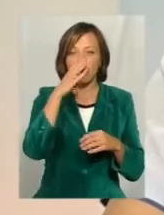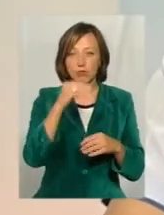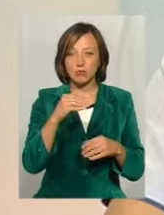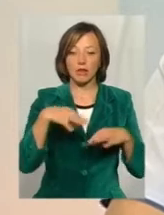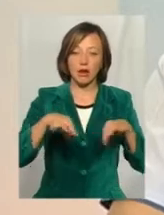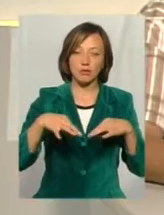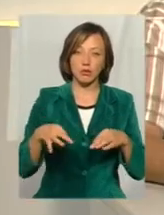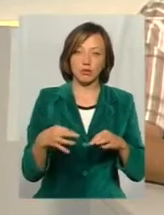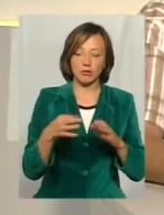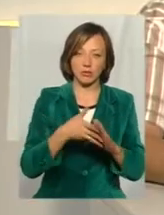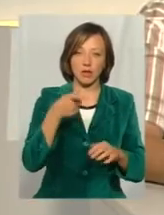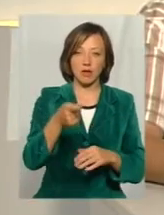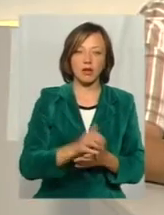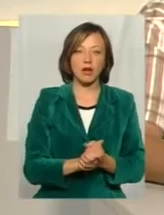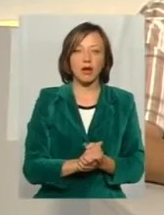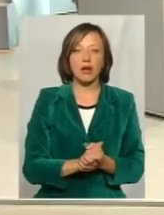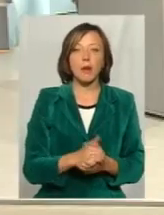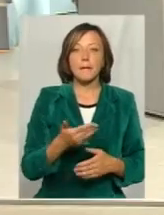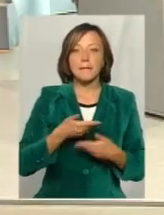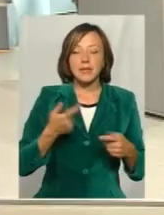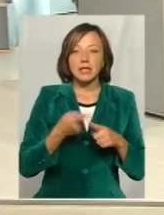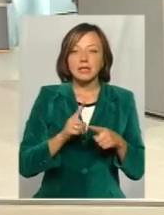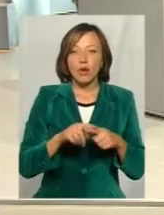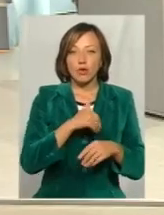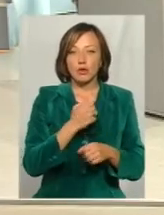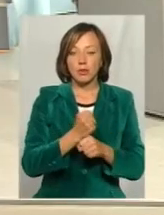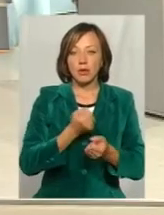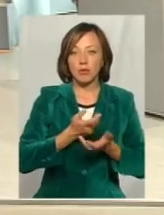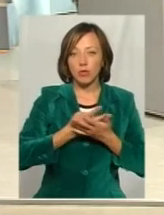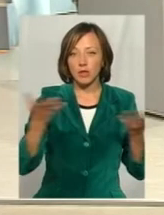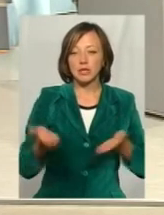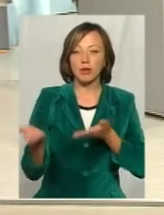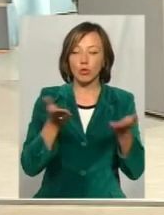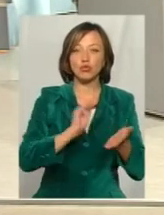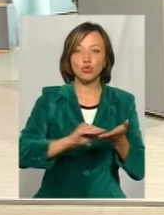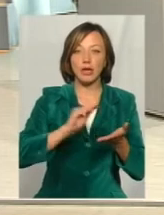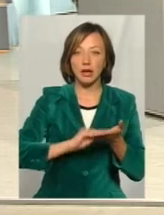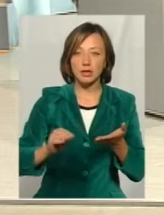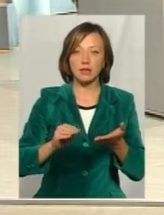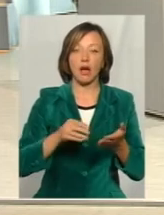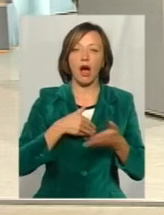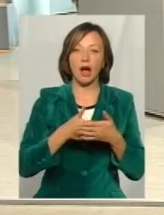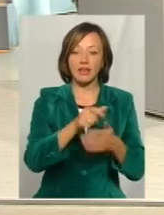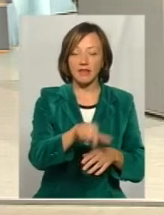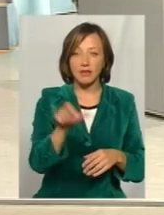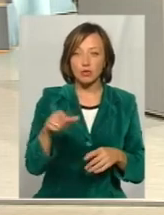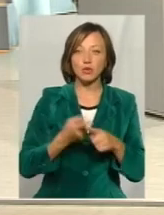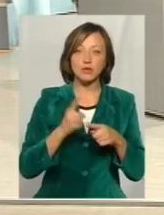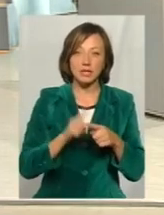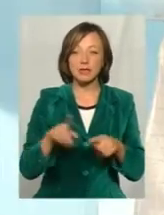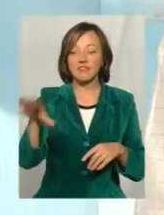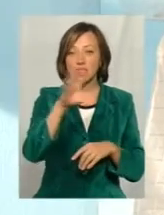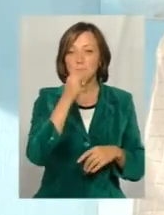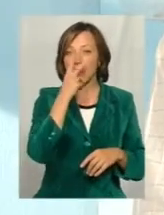вже на конкурс. Я хочу додати, що ми цю роботу хочемо зробити публічно. Ми будемо запрошувати журналістів, громадських активістів, тобто щоб всі